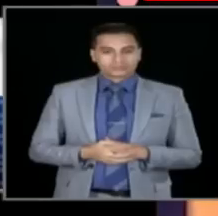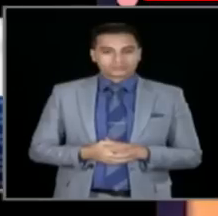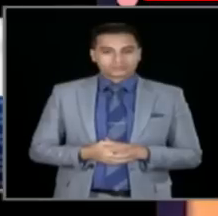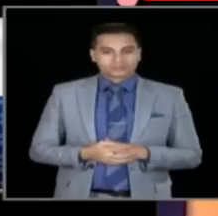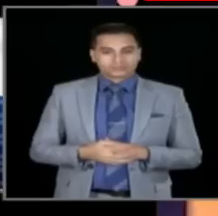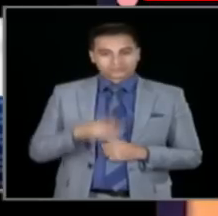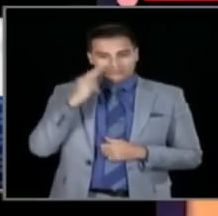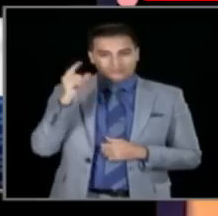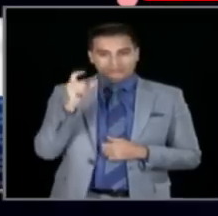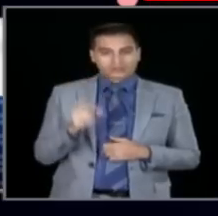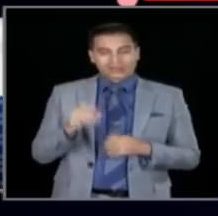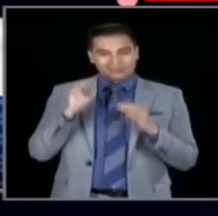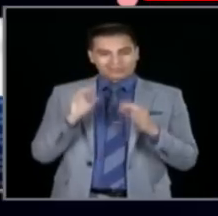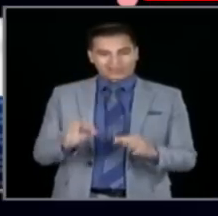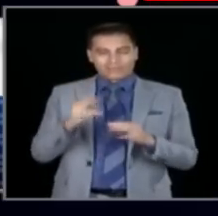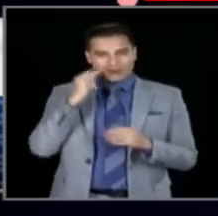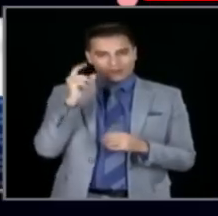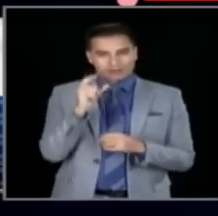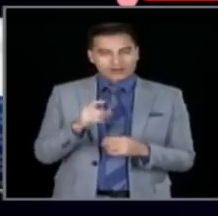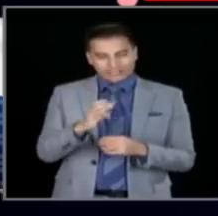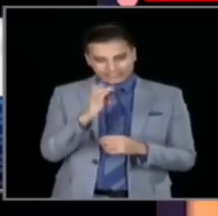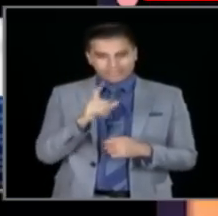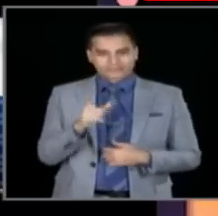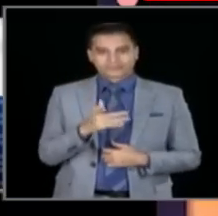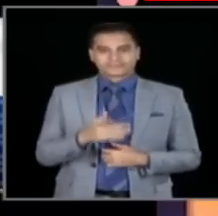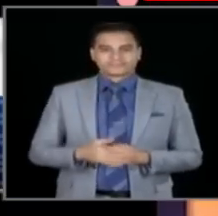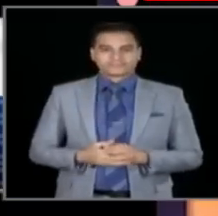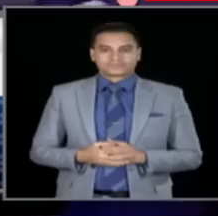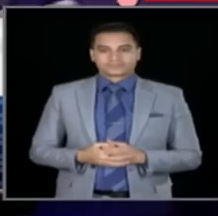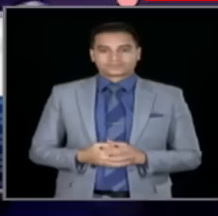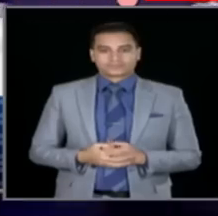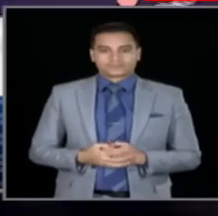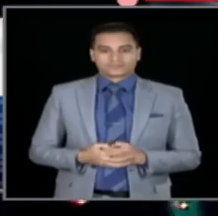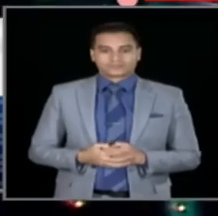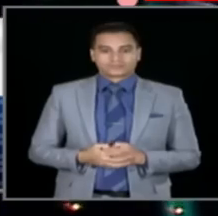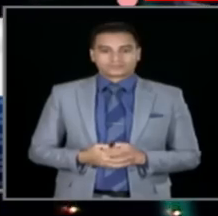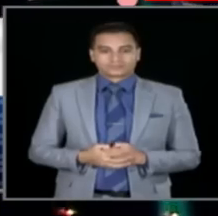هدير. إيطاليا. طبعاً إيطاليا إجابة صحيحة.